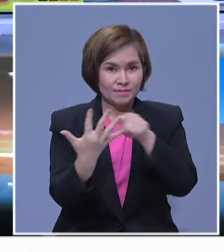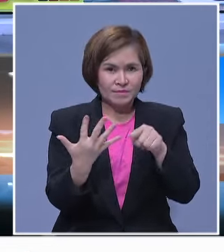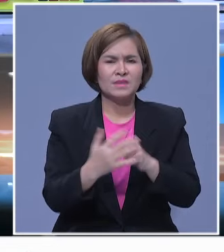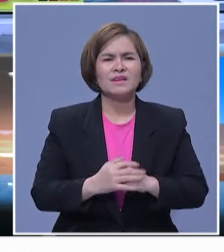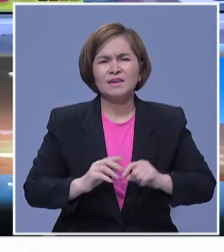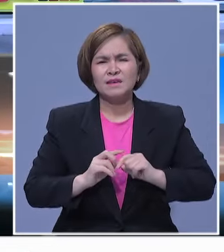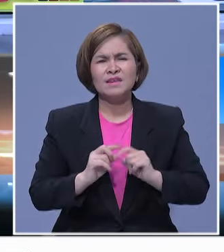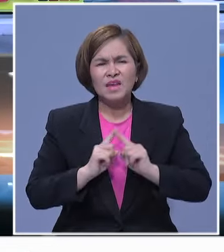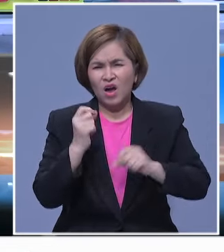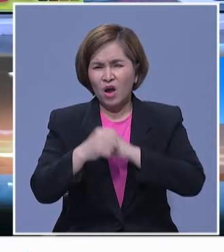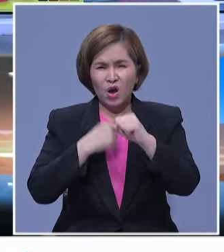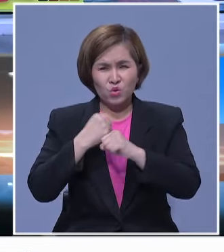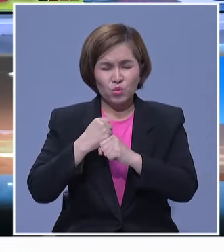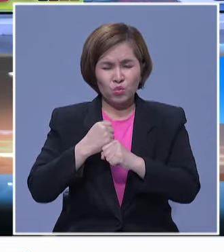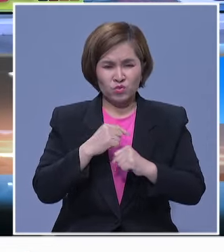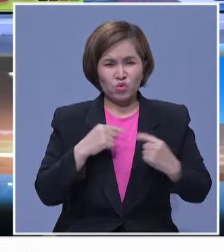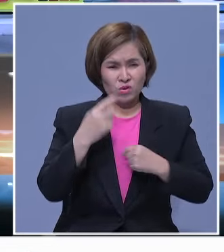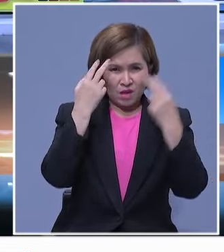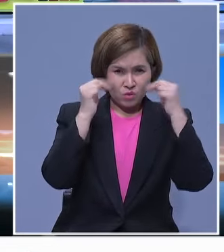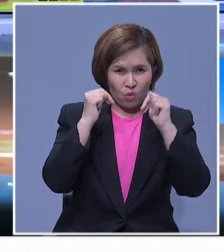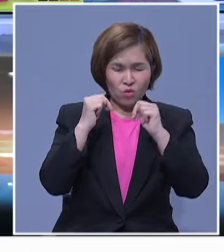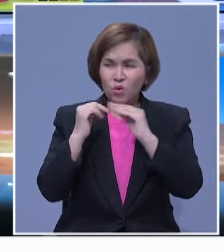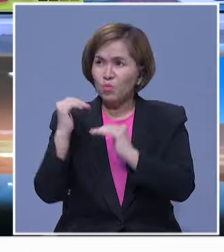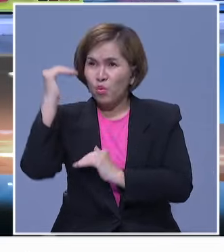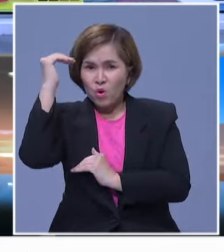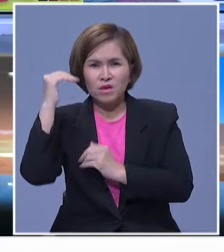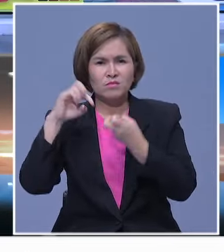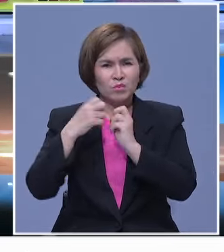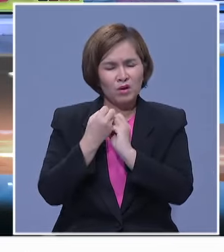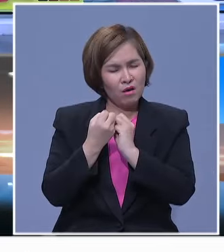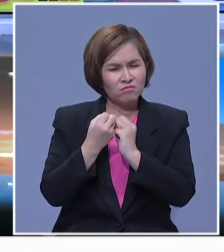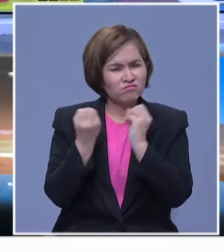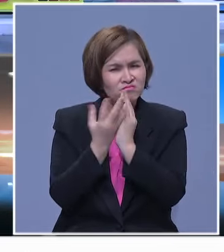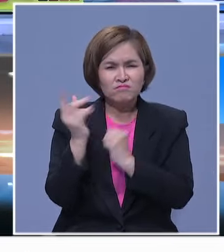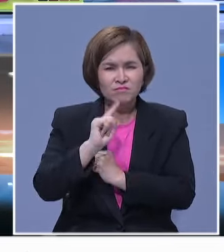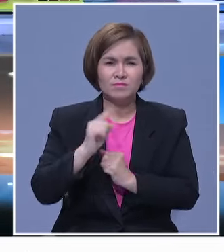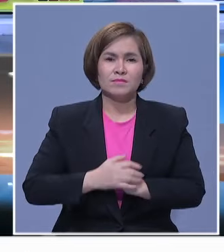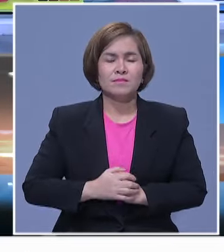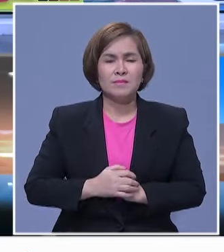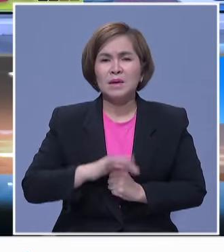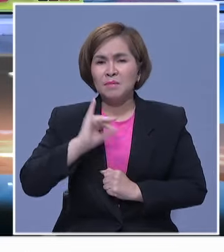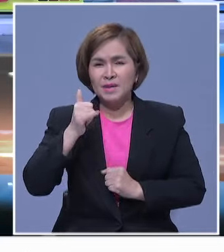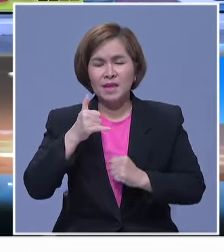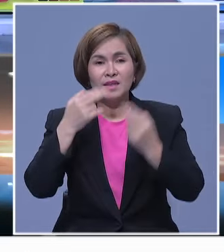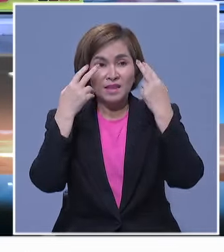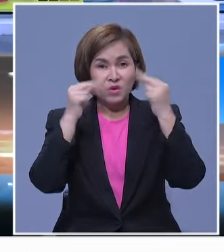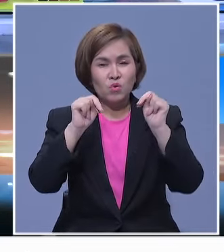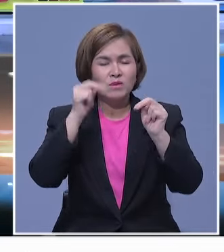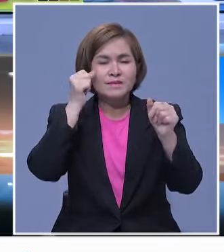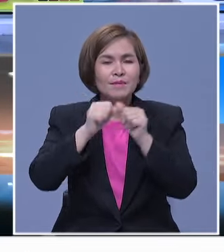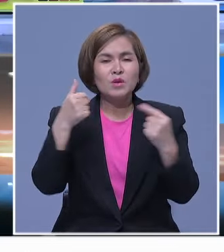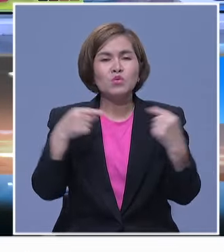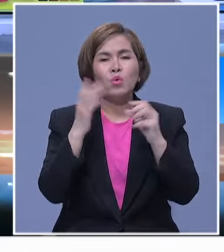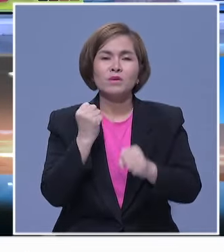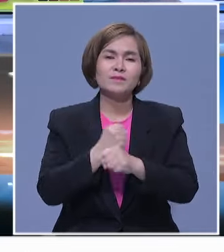แต่วัยวุฒิที่ห่างจากนายกอิงเยอะขนาดนี้เนี่ยเอ๊ะมันจะเป็นปัญหาอะไรไหมอ่ะ ที่สำคัญคือมันจะทำให้ภาพจำของนายกอิงที่บอกว่าเป็นนัก